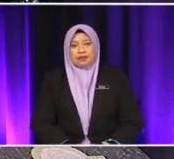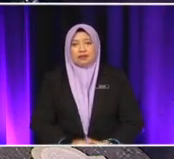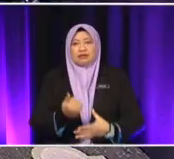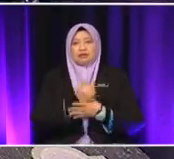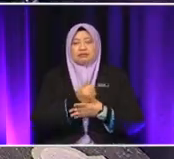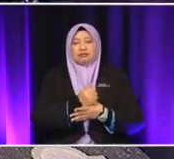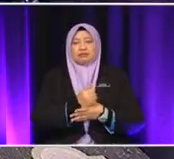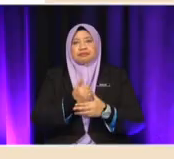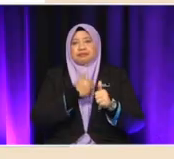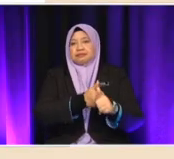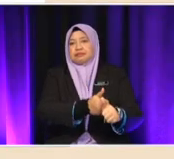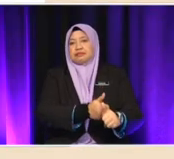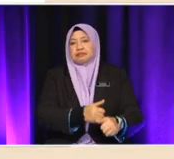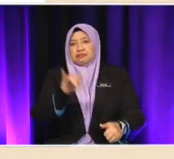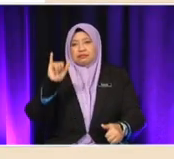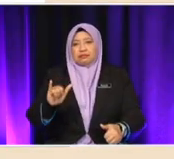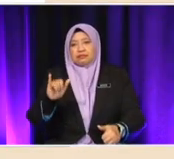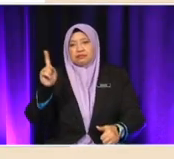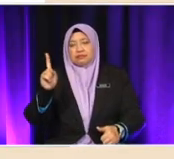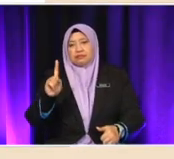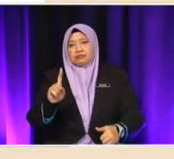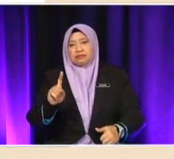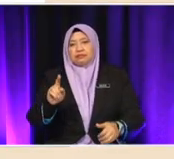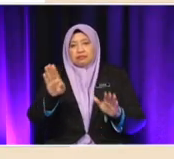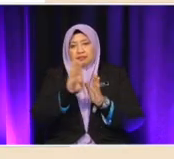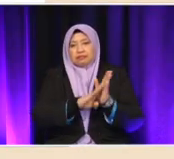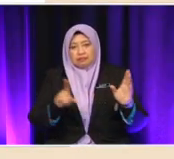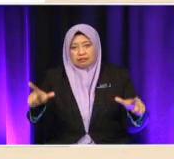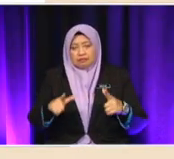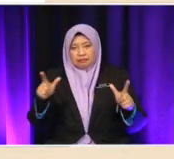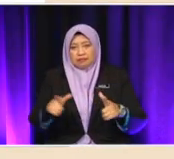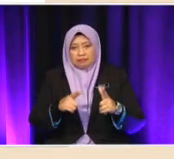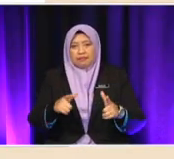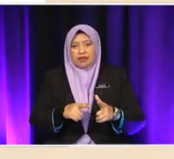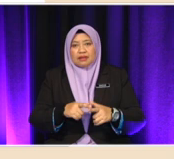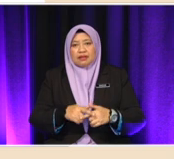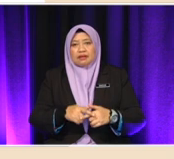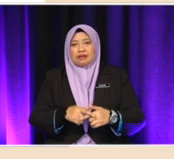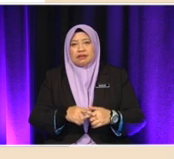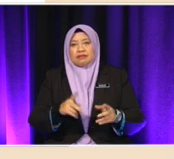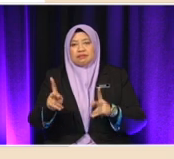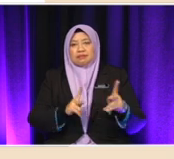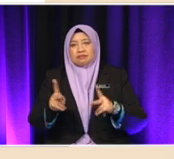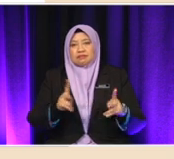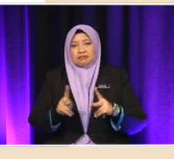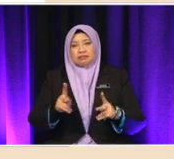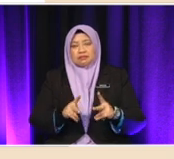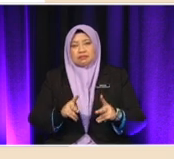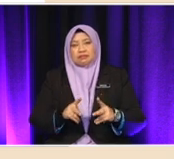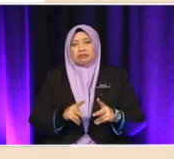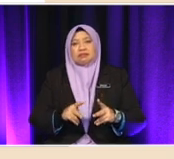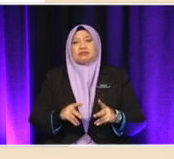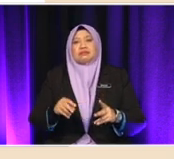yang berikut yang manakah menyebabkan berlakunya penawaran kereta nesda meningkat